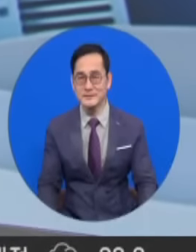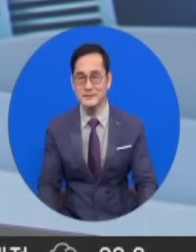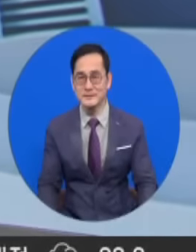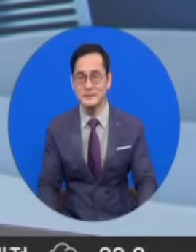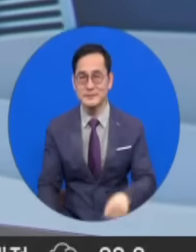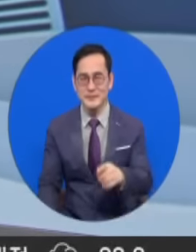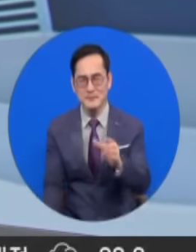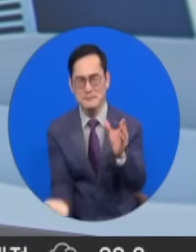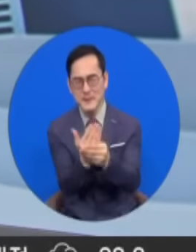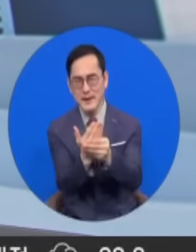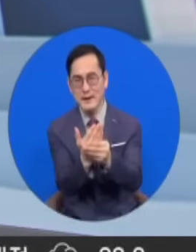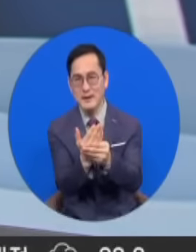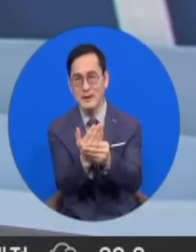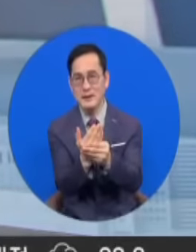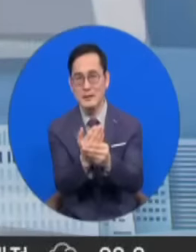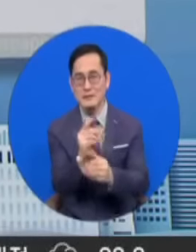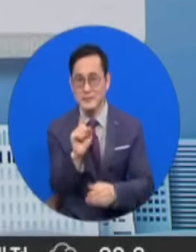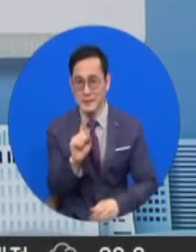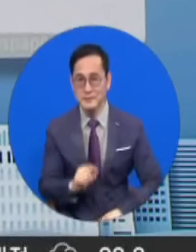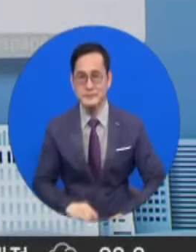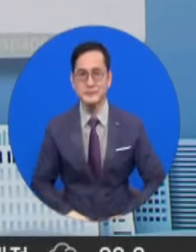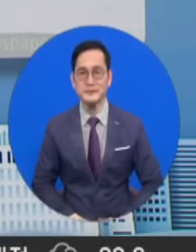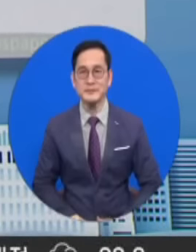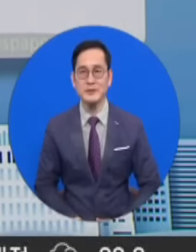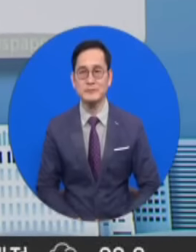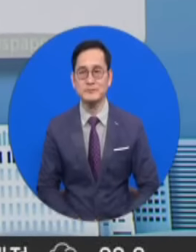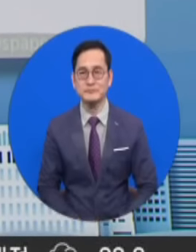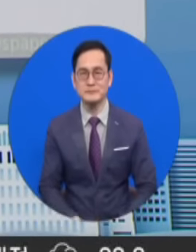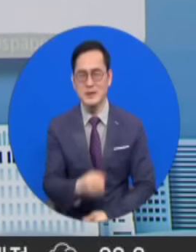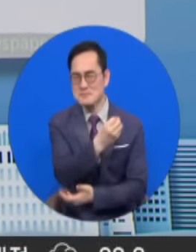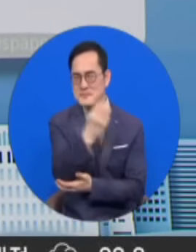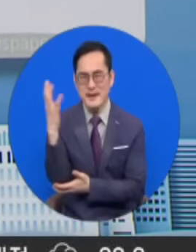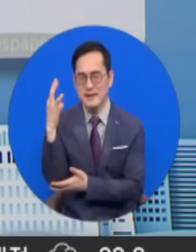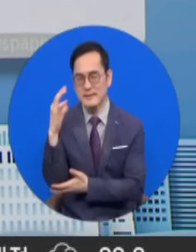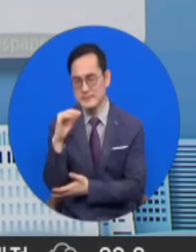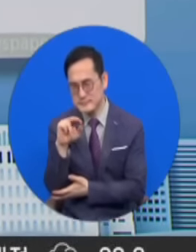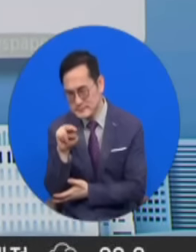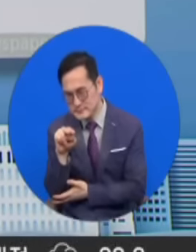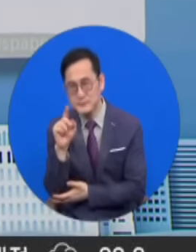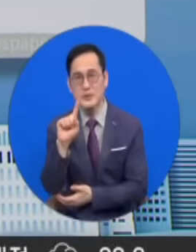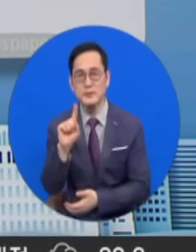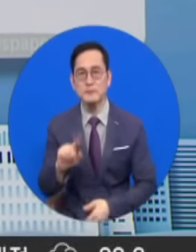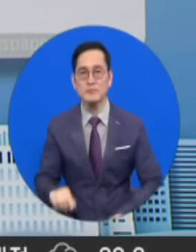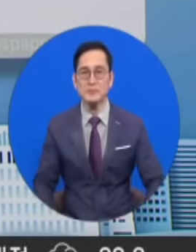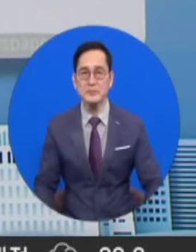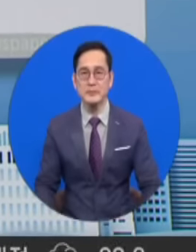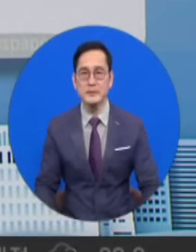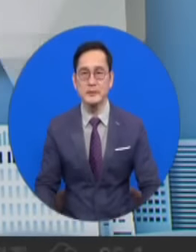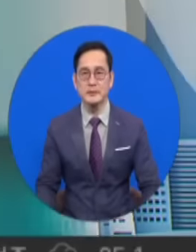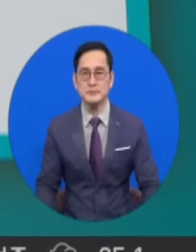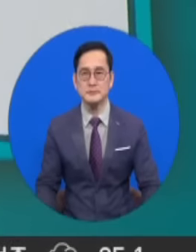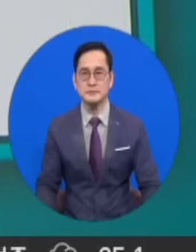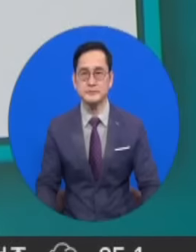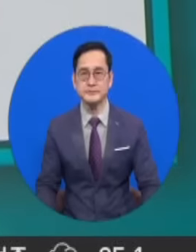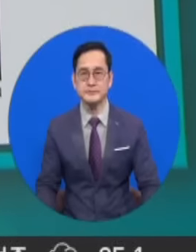참변. 동아일보 오늘 1면에 쓰고 있습니다. 많은 조간신문들 1면에 안타깝게 보도하고 있는데 함께 보시죠.